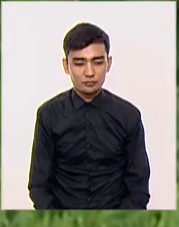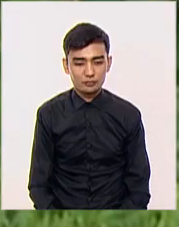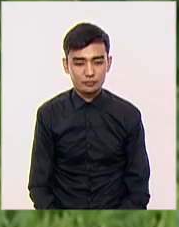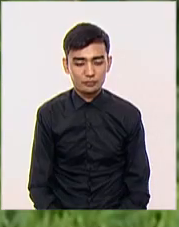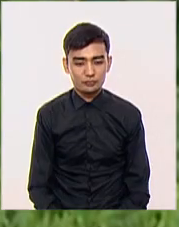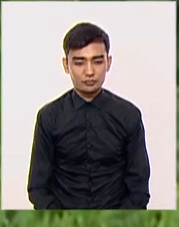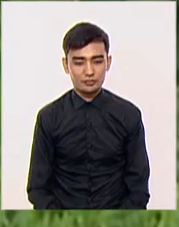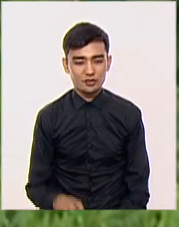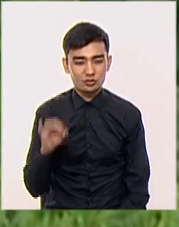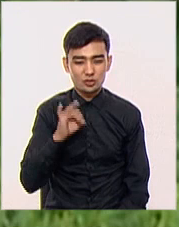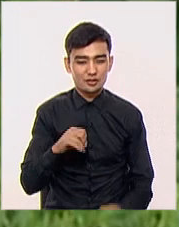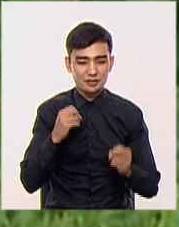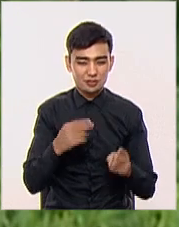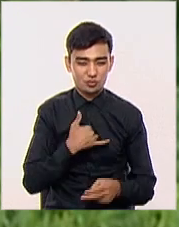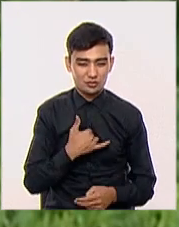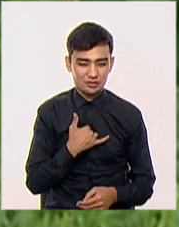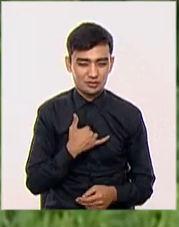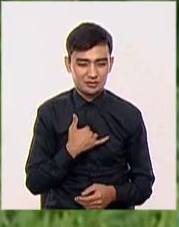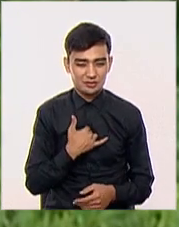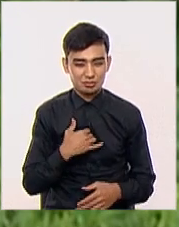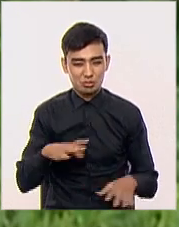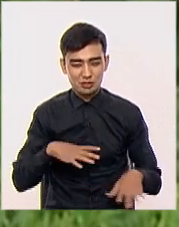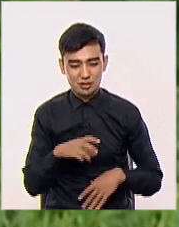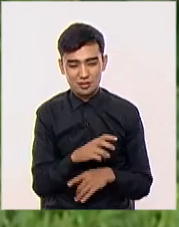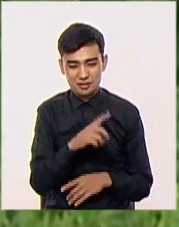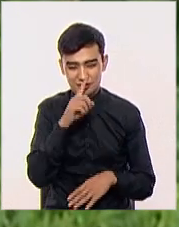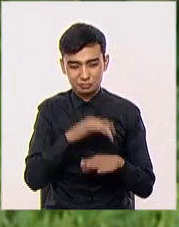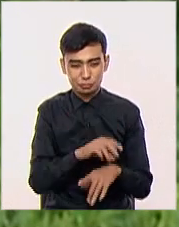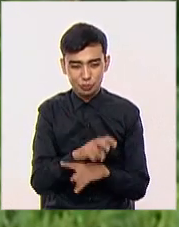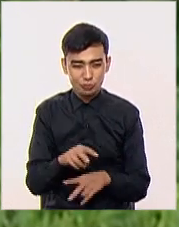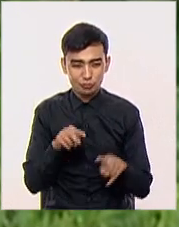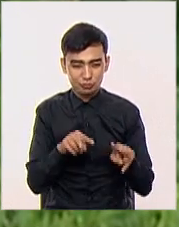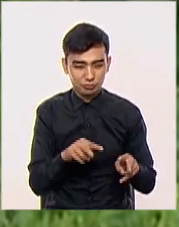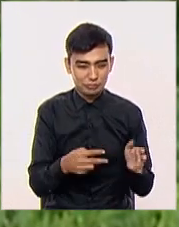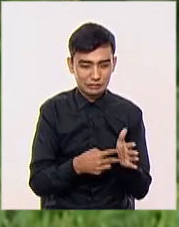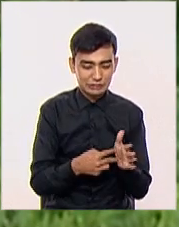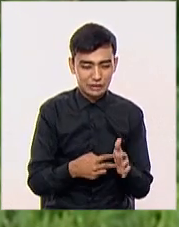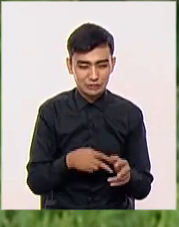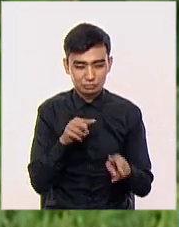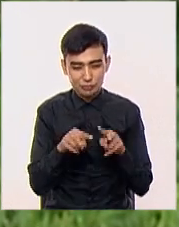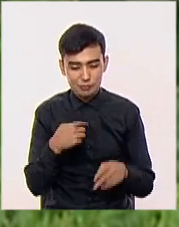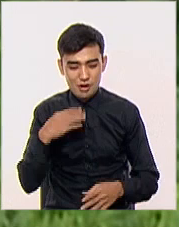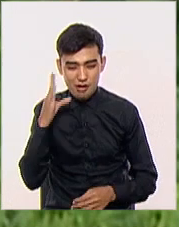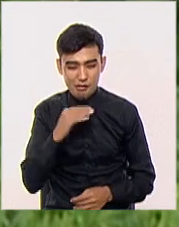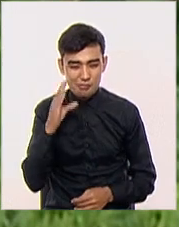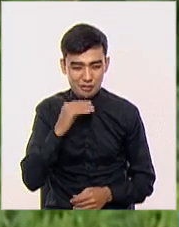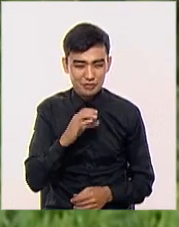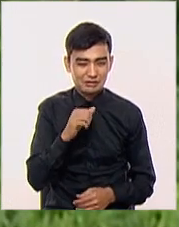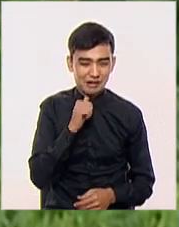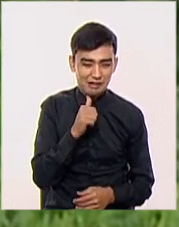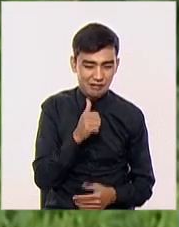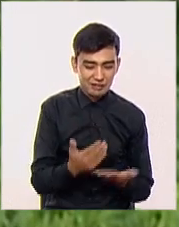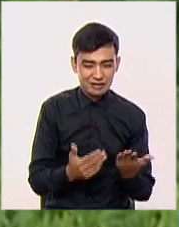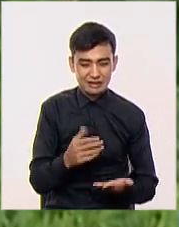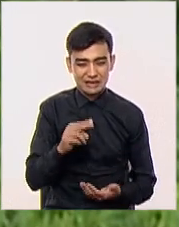12,5-13. Та история о том, как у нас бегают такие мы по базарам или там пытаются регулировать там госрегулирование, по сахару вводить, там,